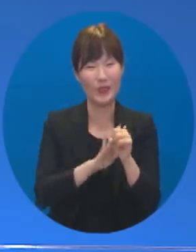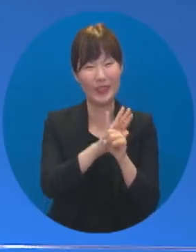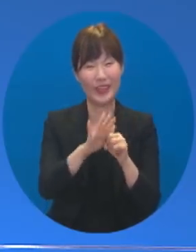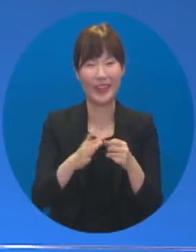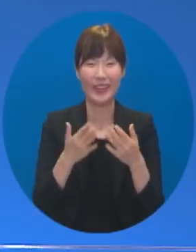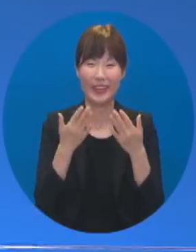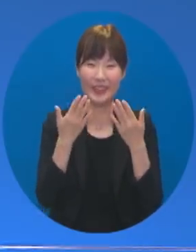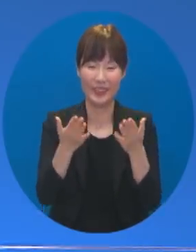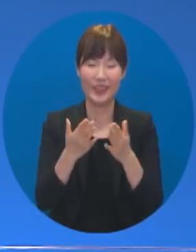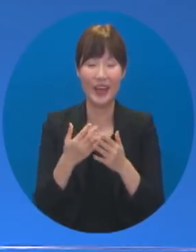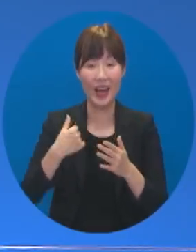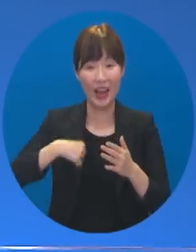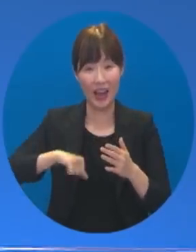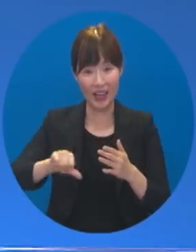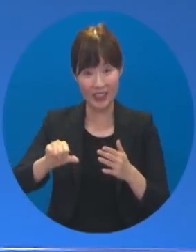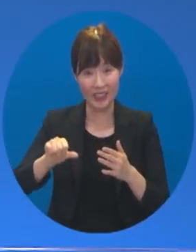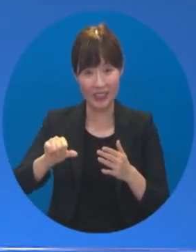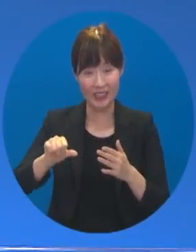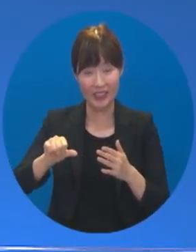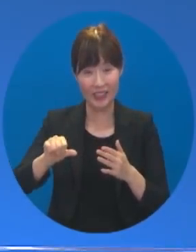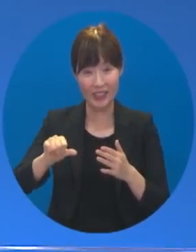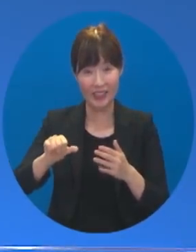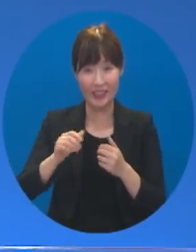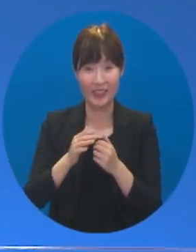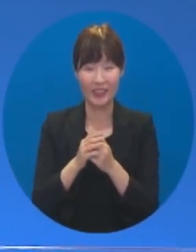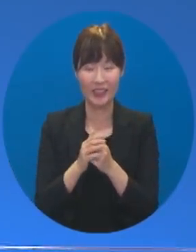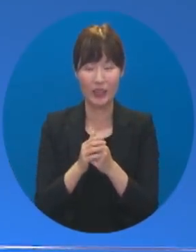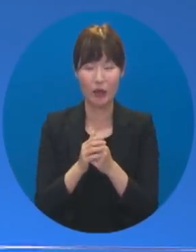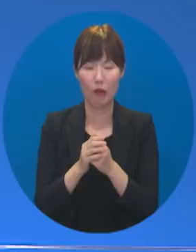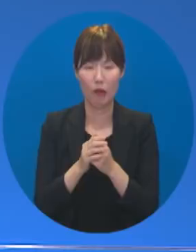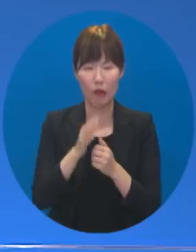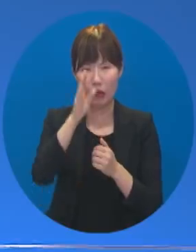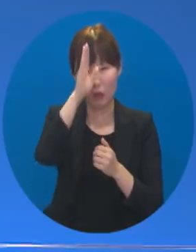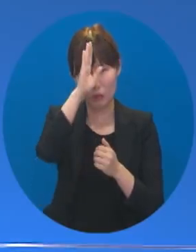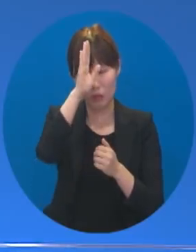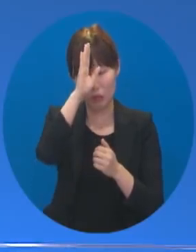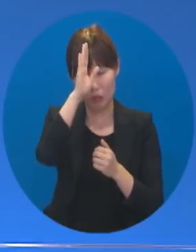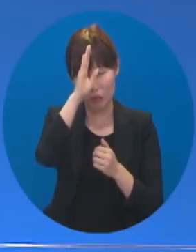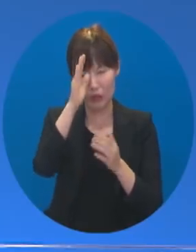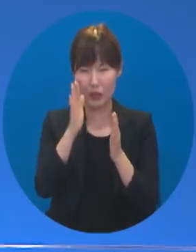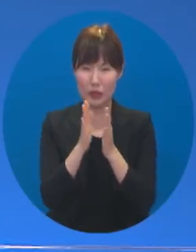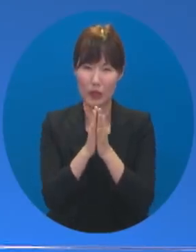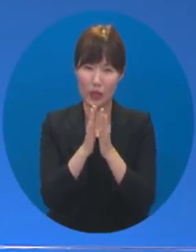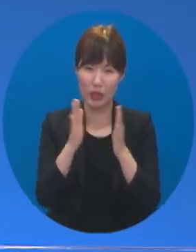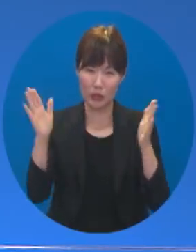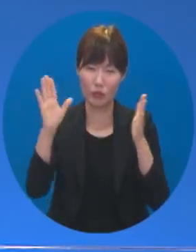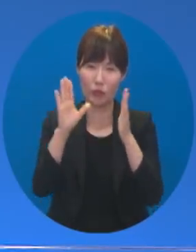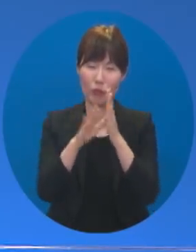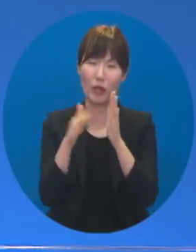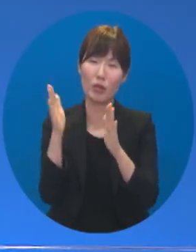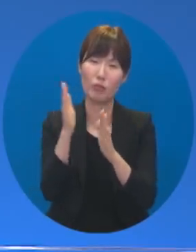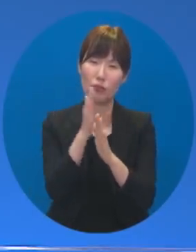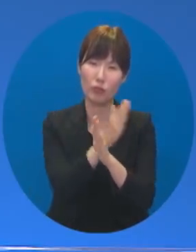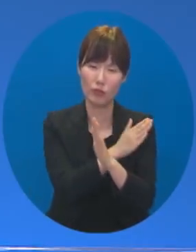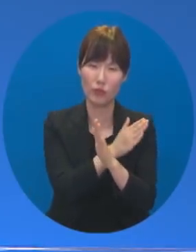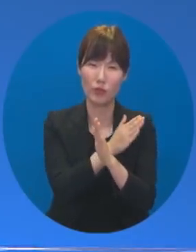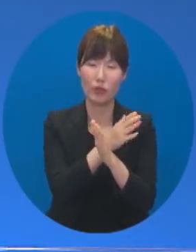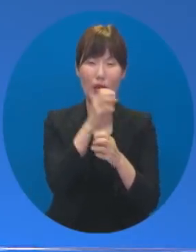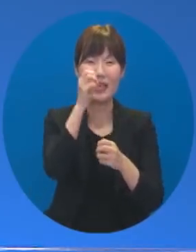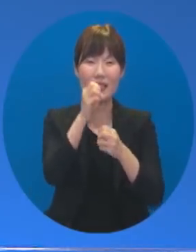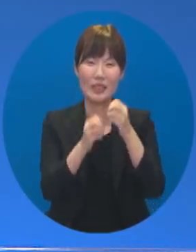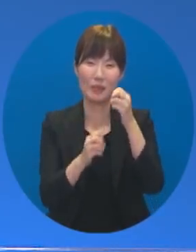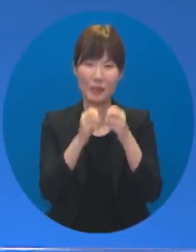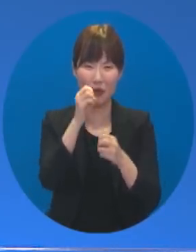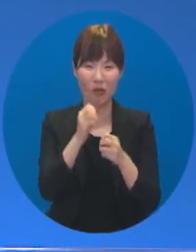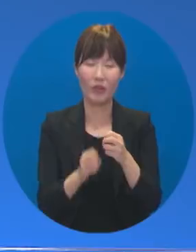원기가 그 병을 앓고 있다는 걸 알게 되면서부터 매일 시편 23편에